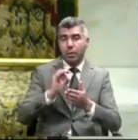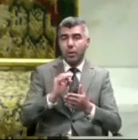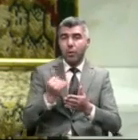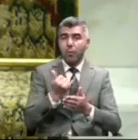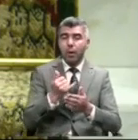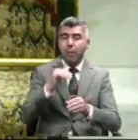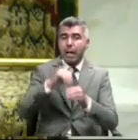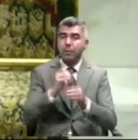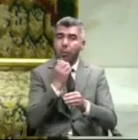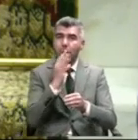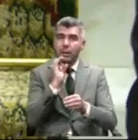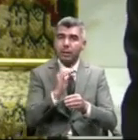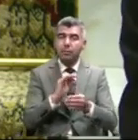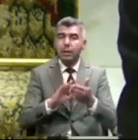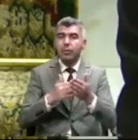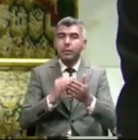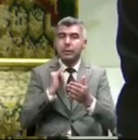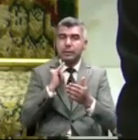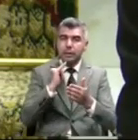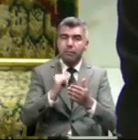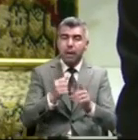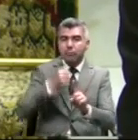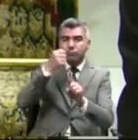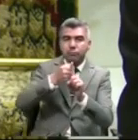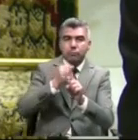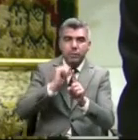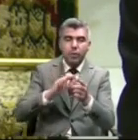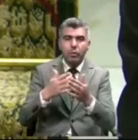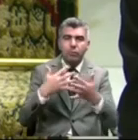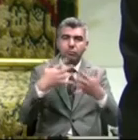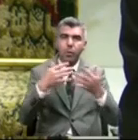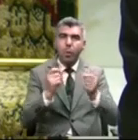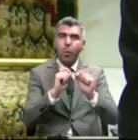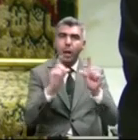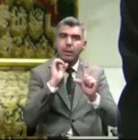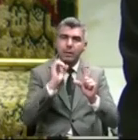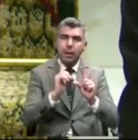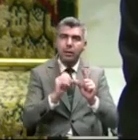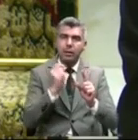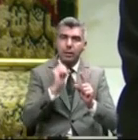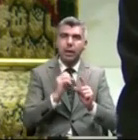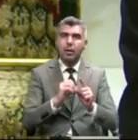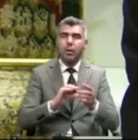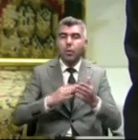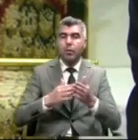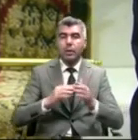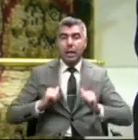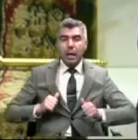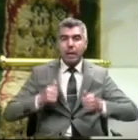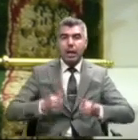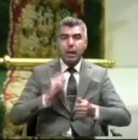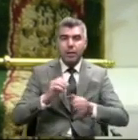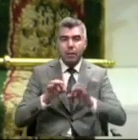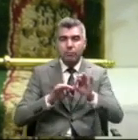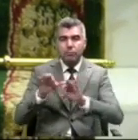في الفريق الاشتراكي نجدد مطالبتنا ببذل المزيد من الجهود لتعزيز هامش الشفافيه والفاعليه وتحسين اداره المخاطر الماليه